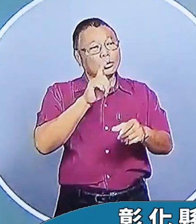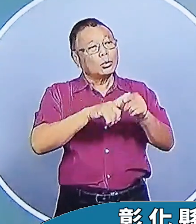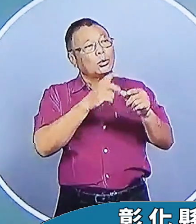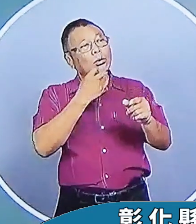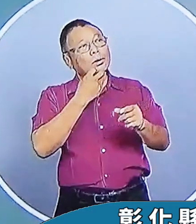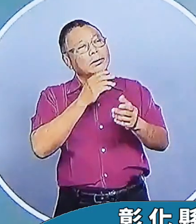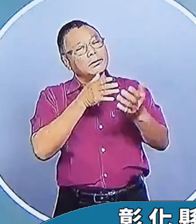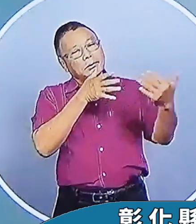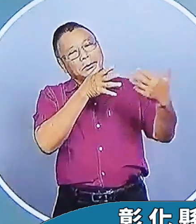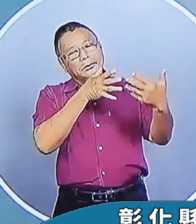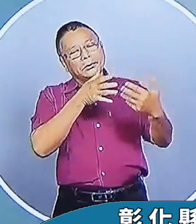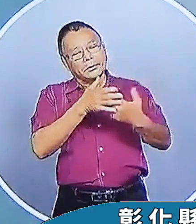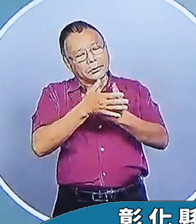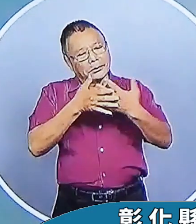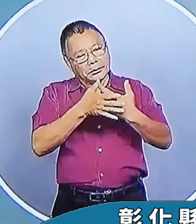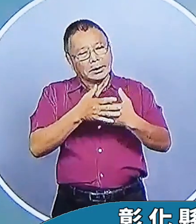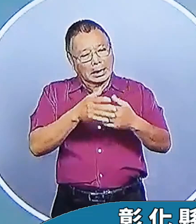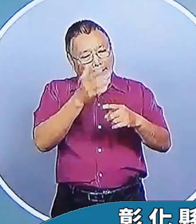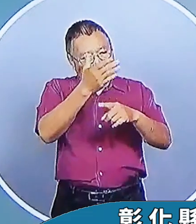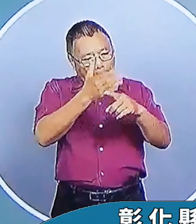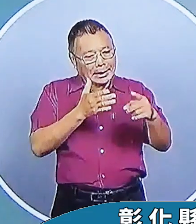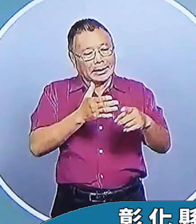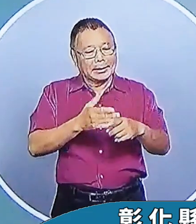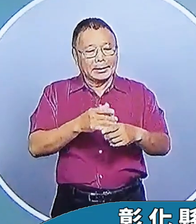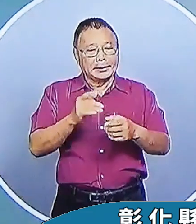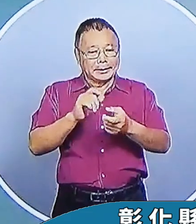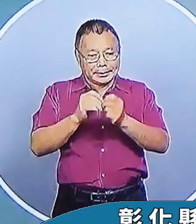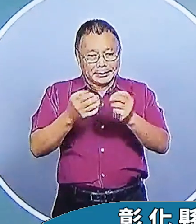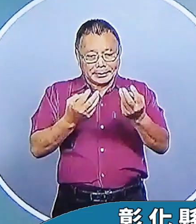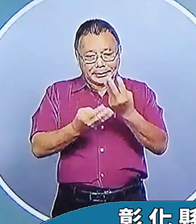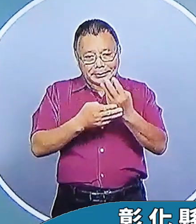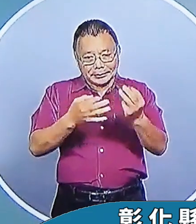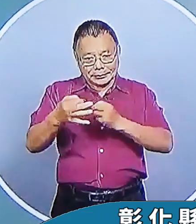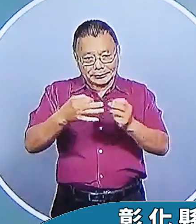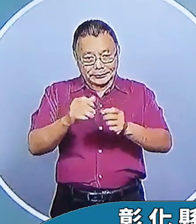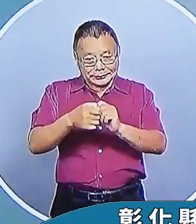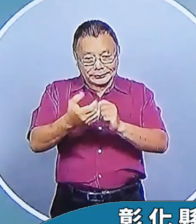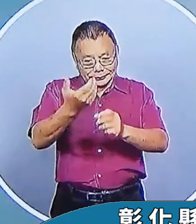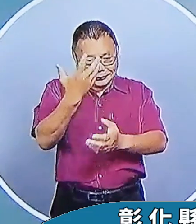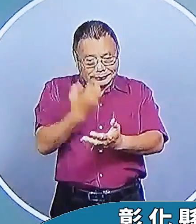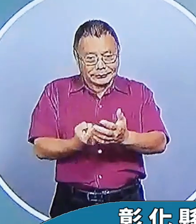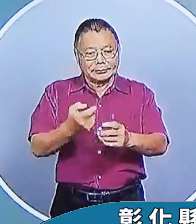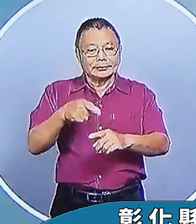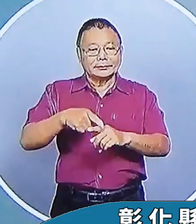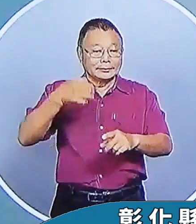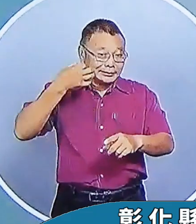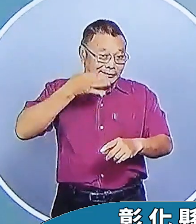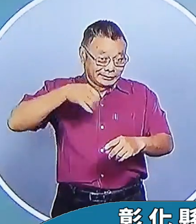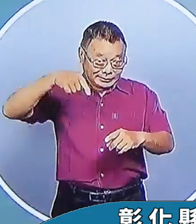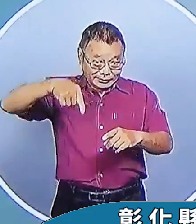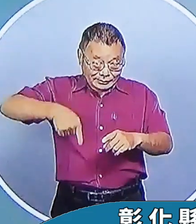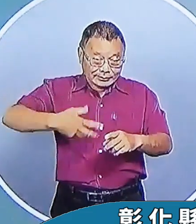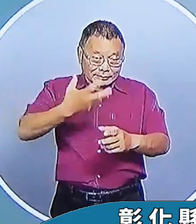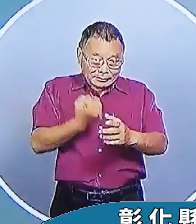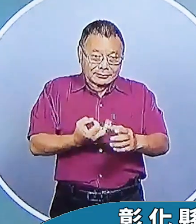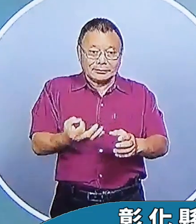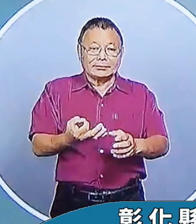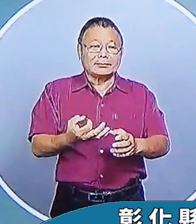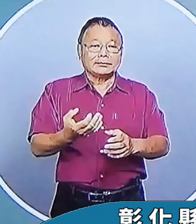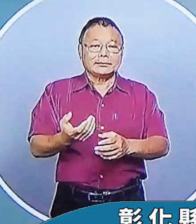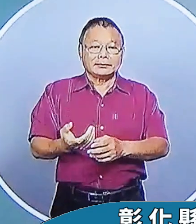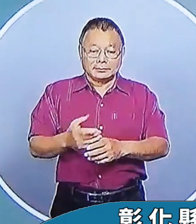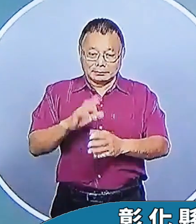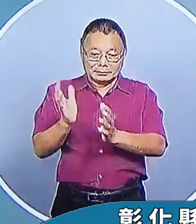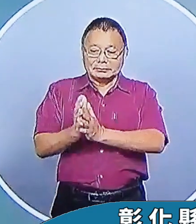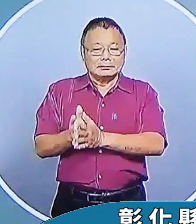通，我们未来会有一半的这个营业税留在彰化，这一半的这营业税到底中化，我要做的就